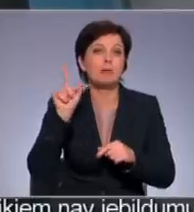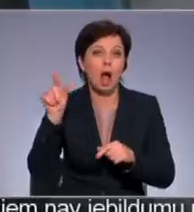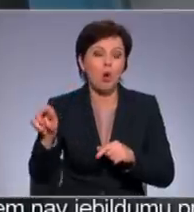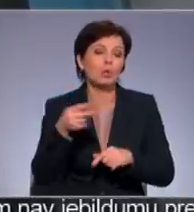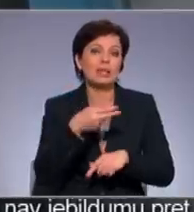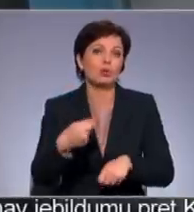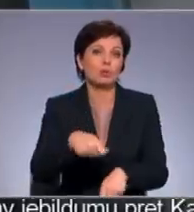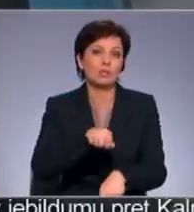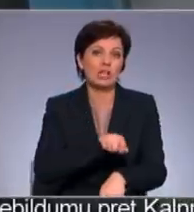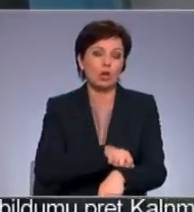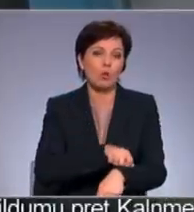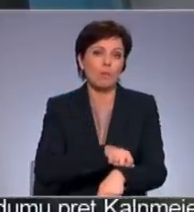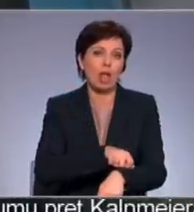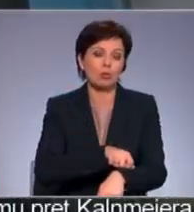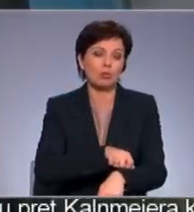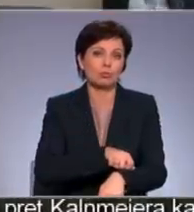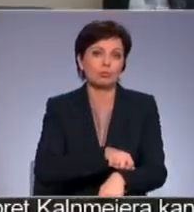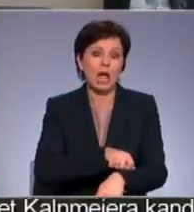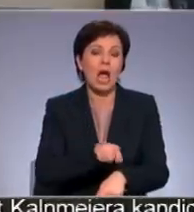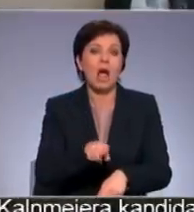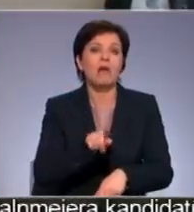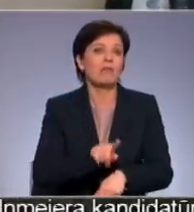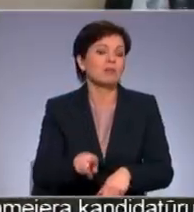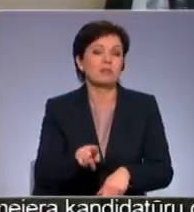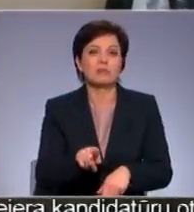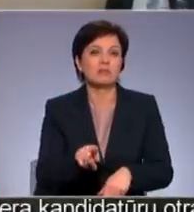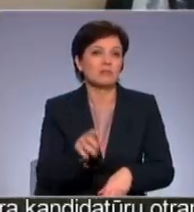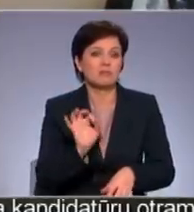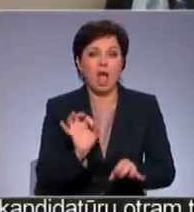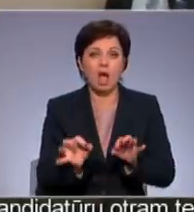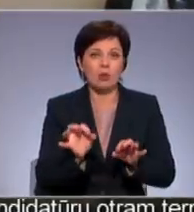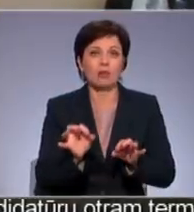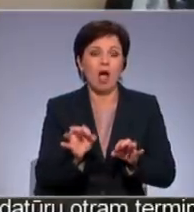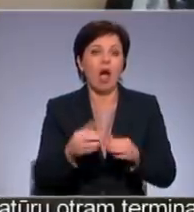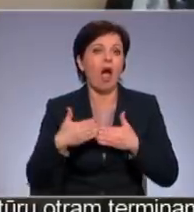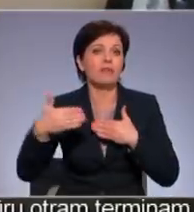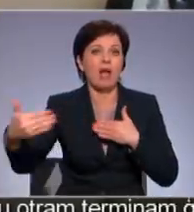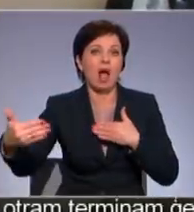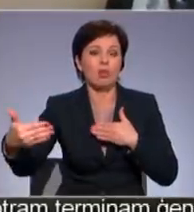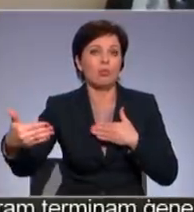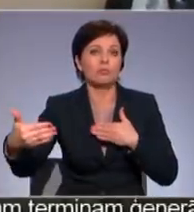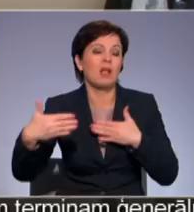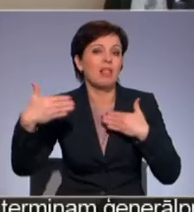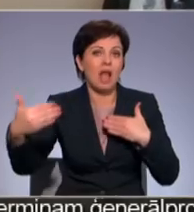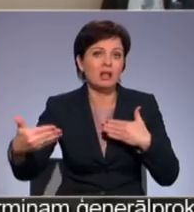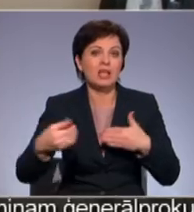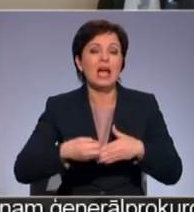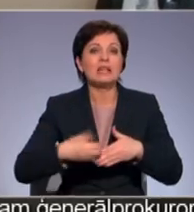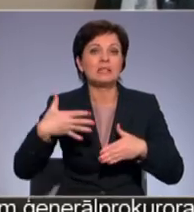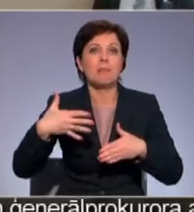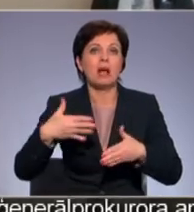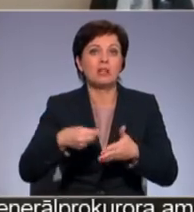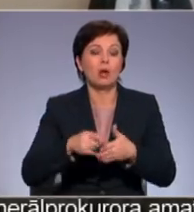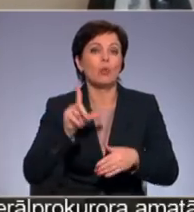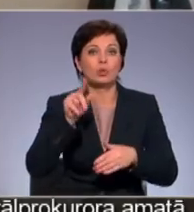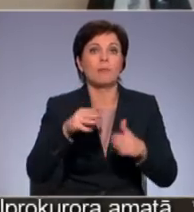200 km lielu attālumu. Tas man liekas nereāli. Vienkārši attālums liels, izmaksas būs lielas. Uz māju laikam braukšu, tad